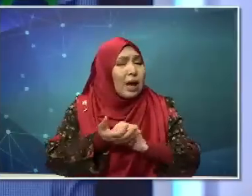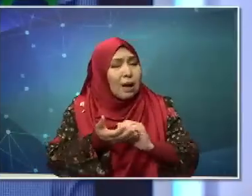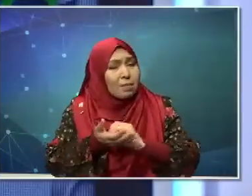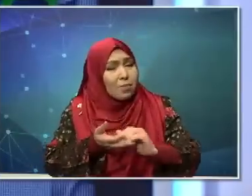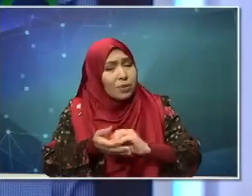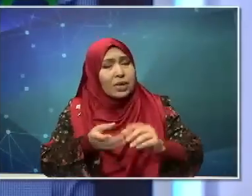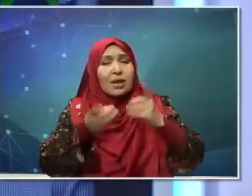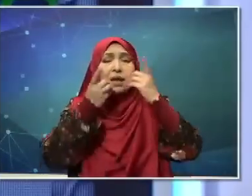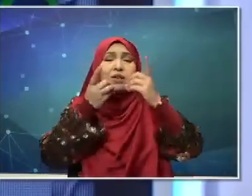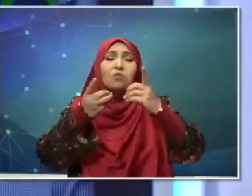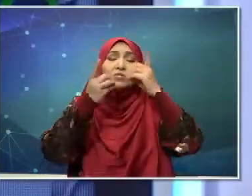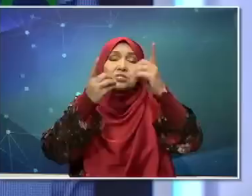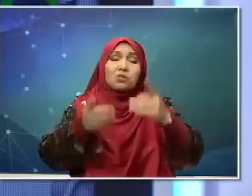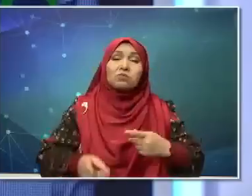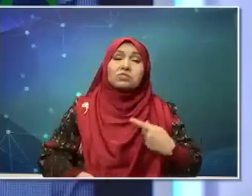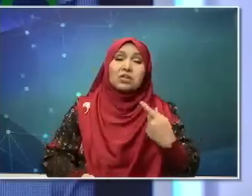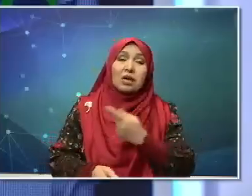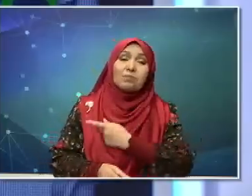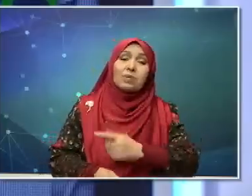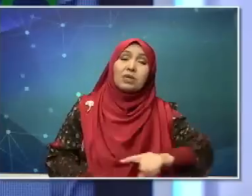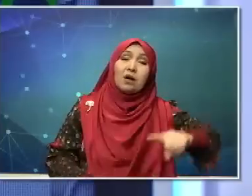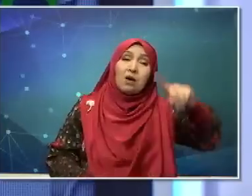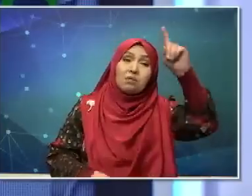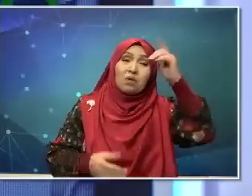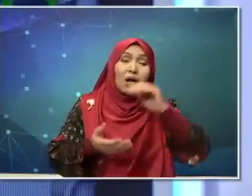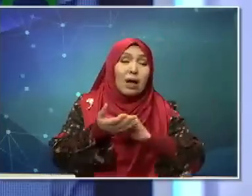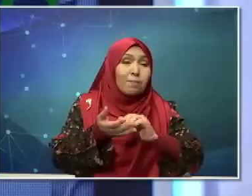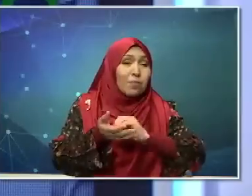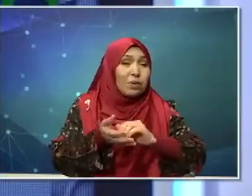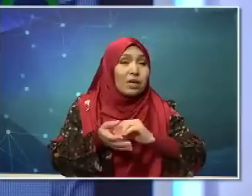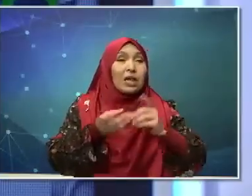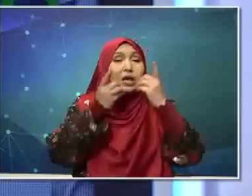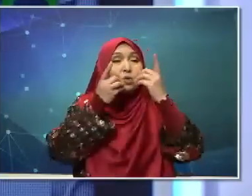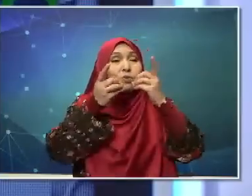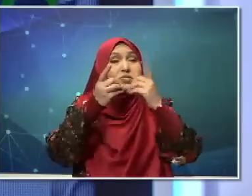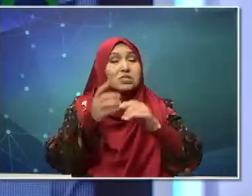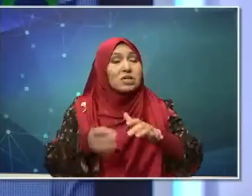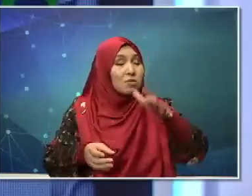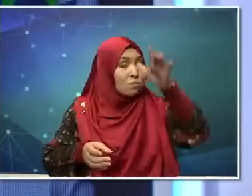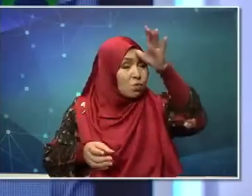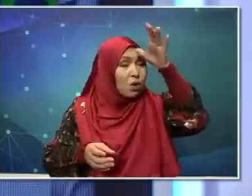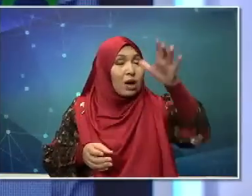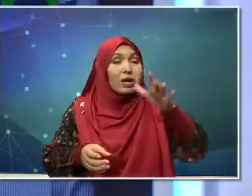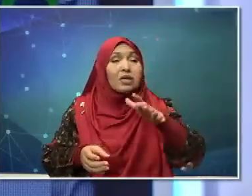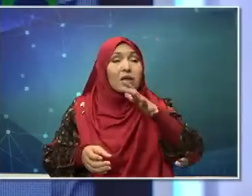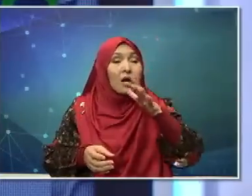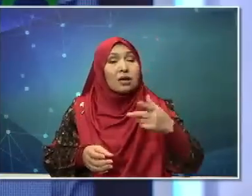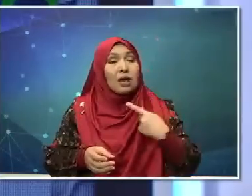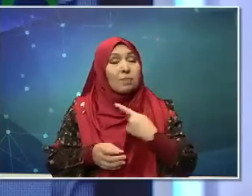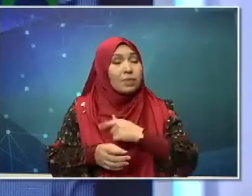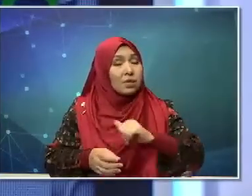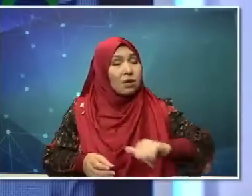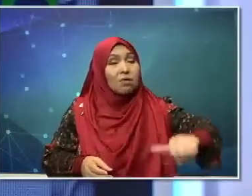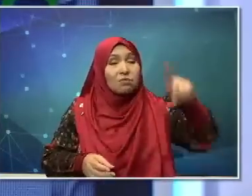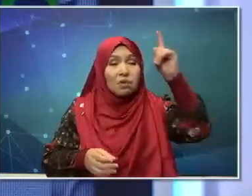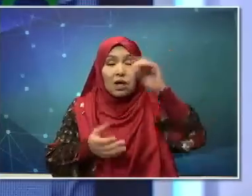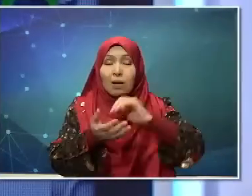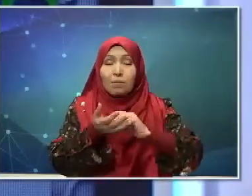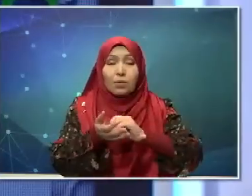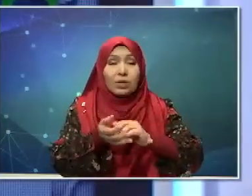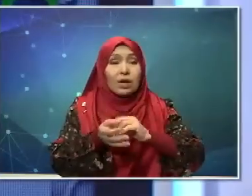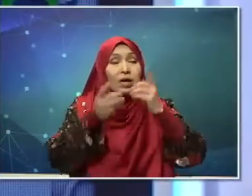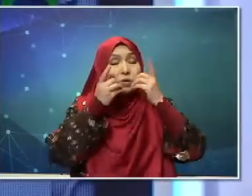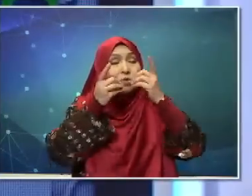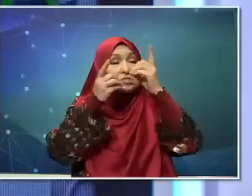dosa-dosa kami Ya Allah ampunilah dosa Ibu Ayah kami Ya Allah ampunilah dosa-dosa